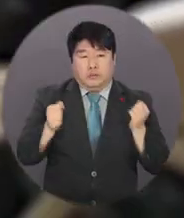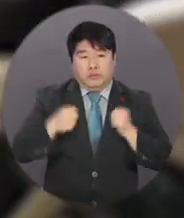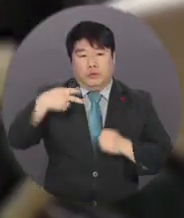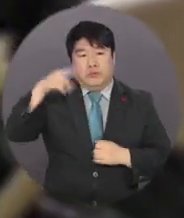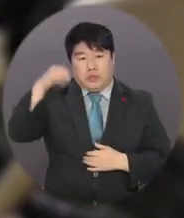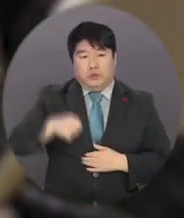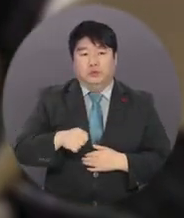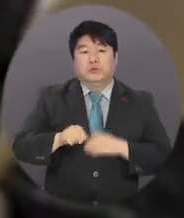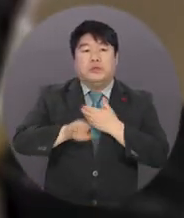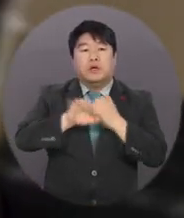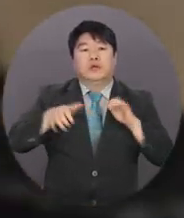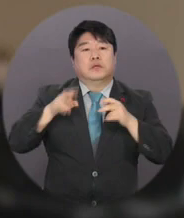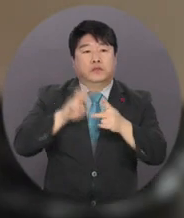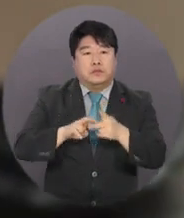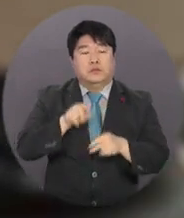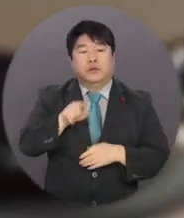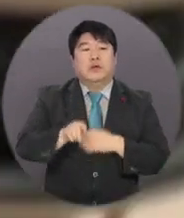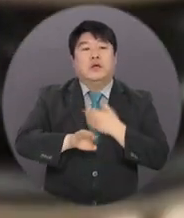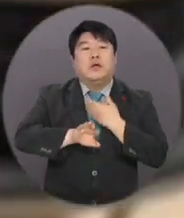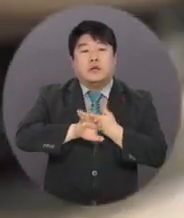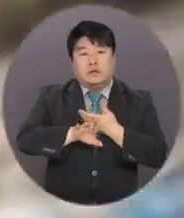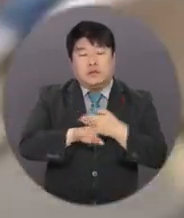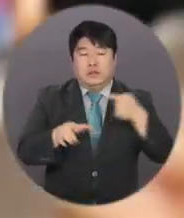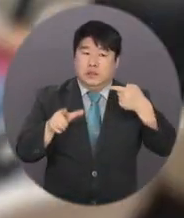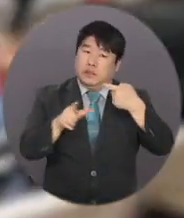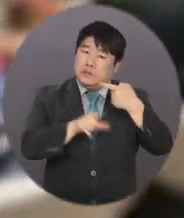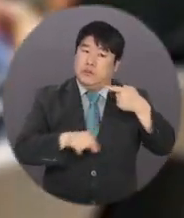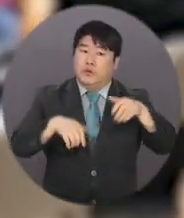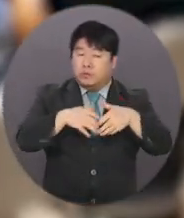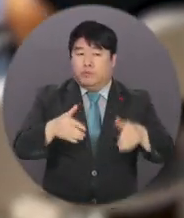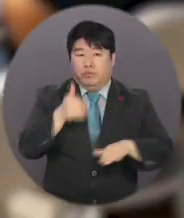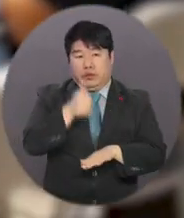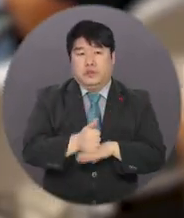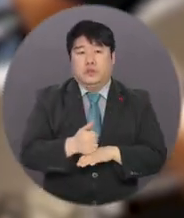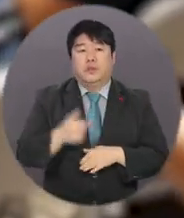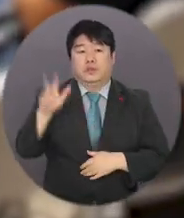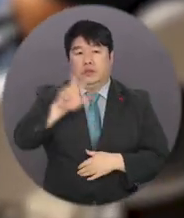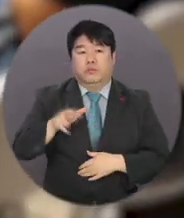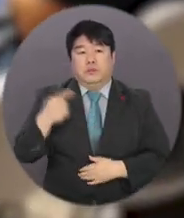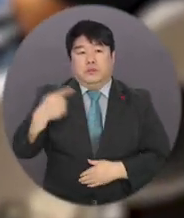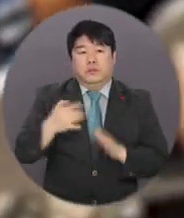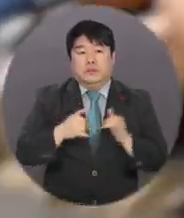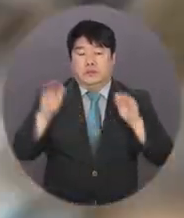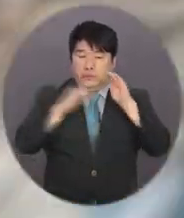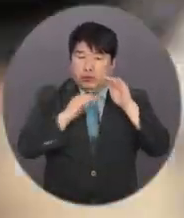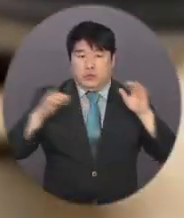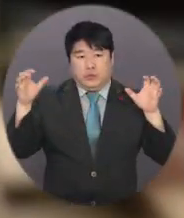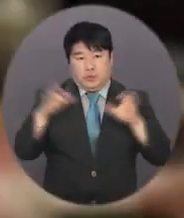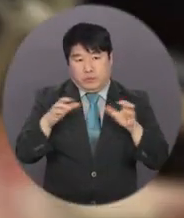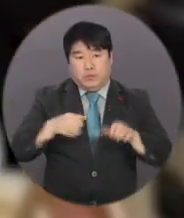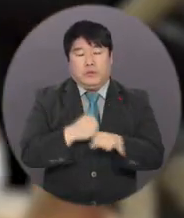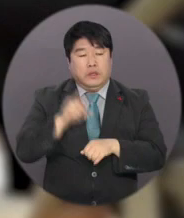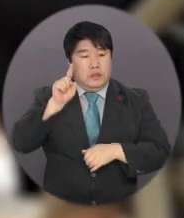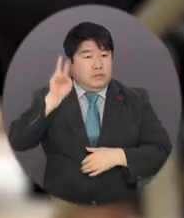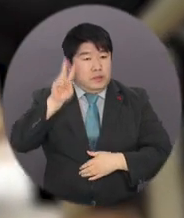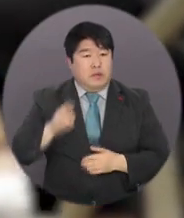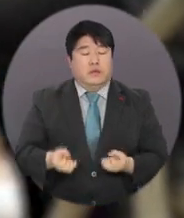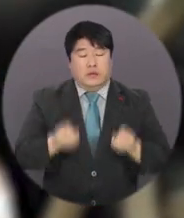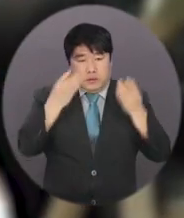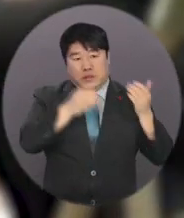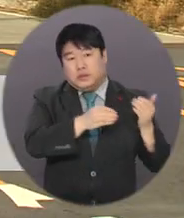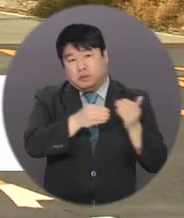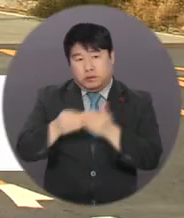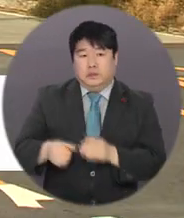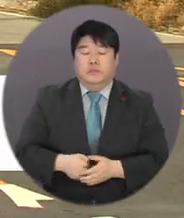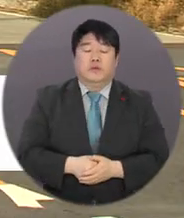열방센터. 이 단체는 지난 11월 말에도 전국에서 최대 1,000명의 교인들을 불러모아 1박 2일 행사를